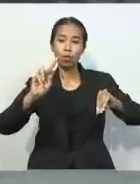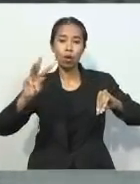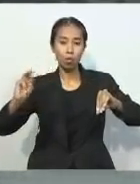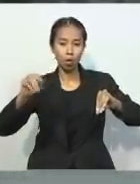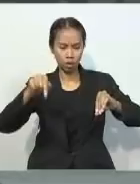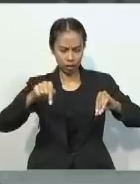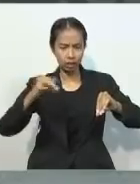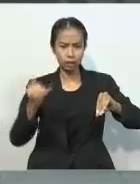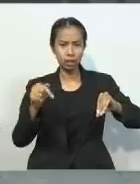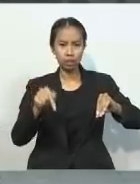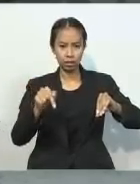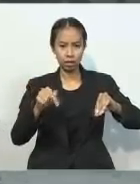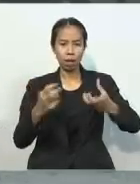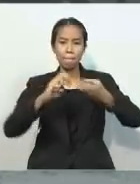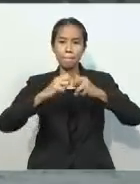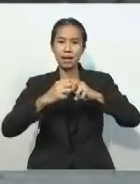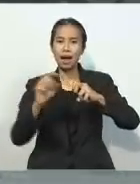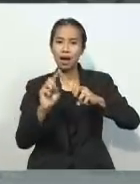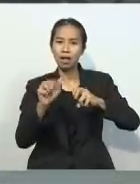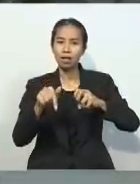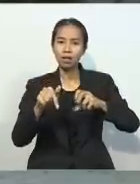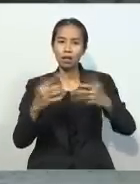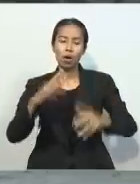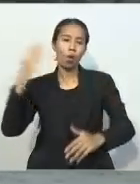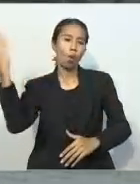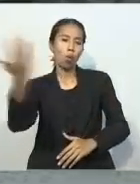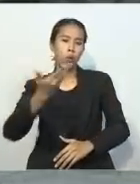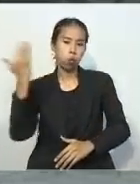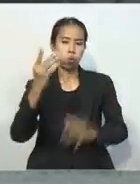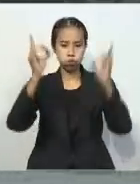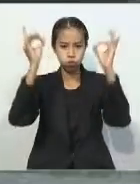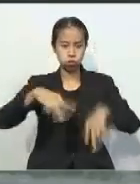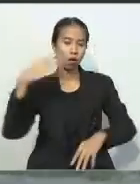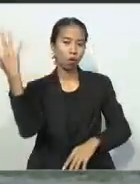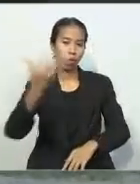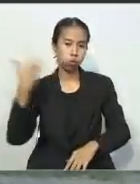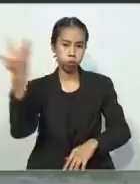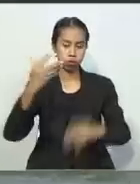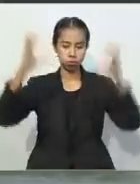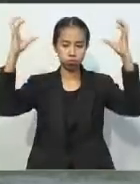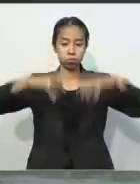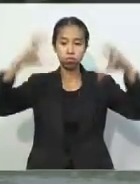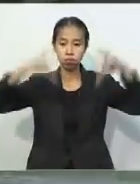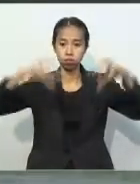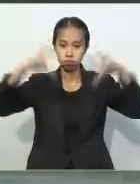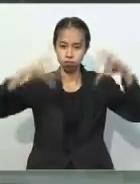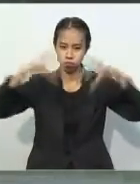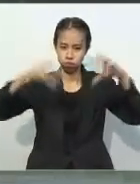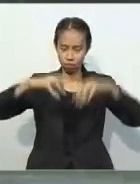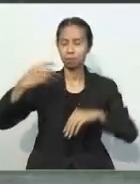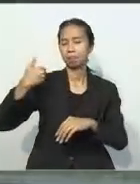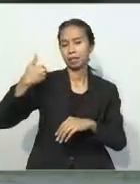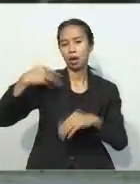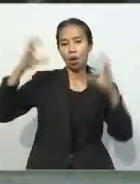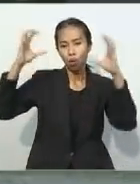ที่นี่มีปัญหาเนื่องจากว่ากระแสลมนั้นค่อนข้างแรงนะครับแล้วก็ฝนตกหนักเป็นบางช่ว